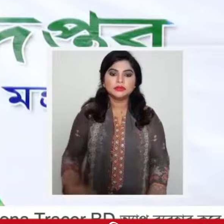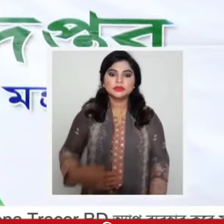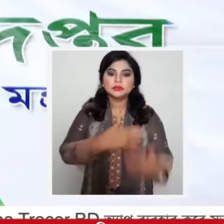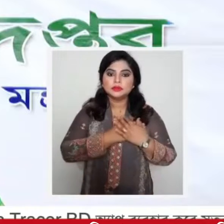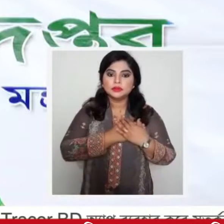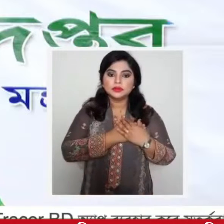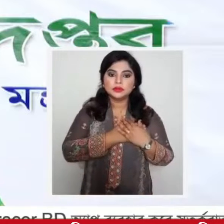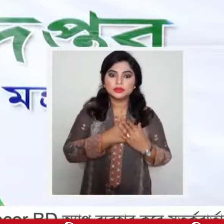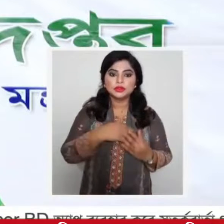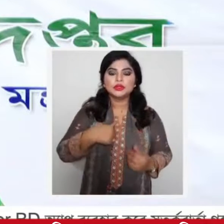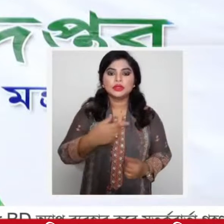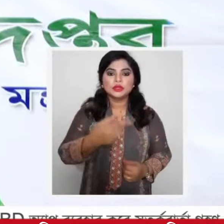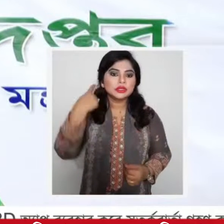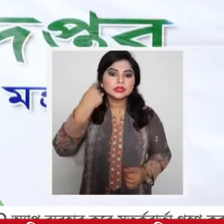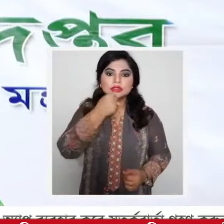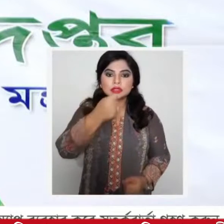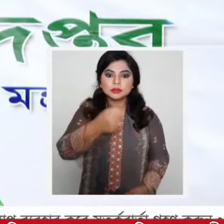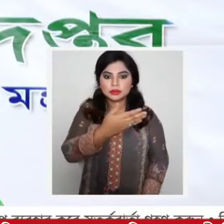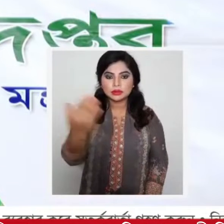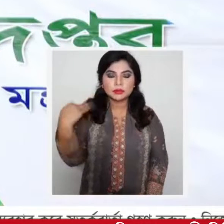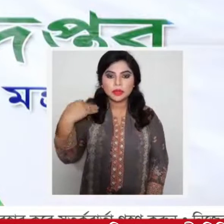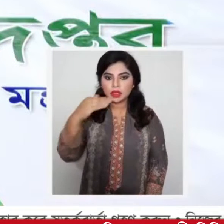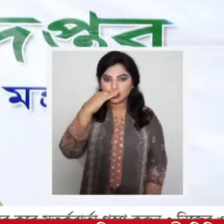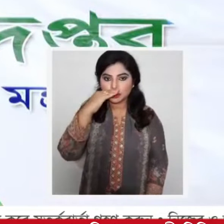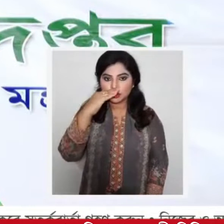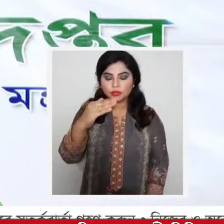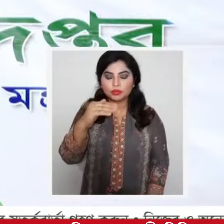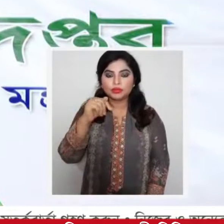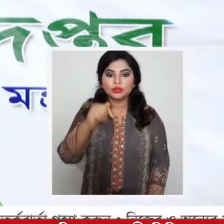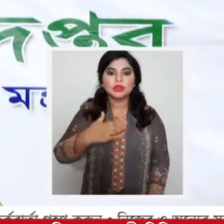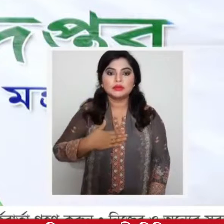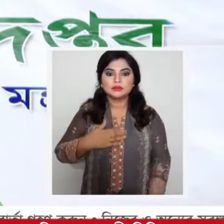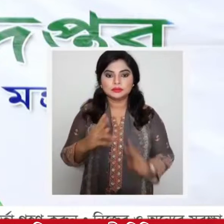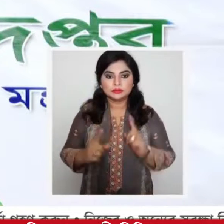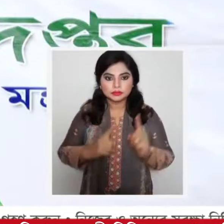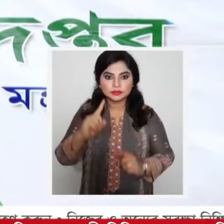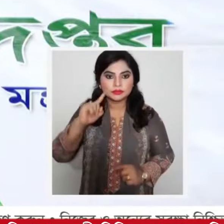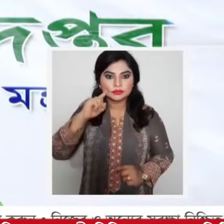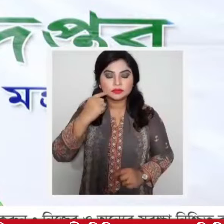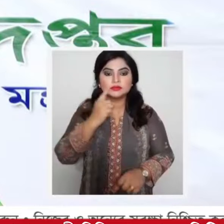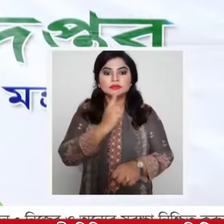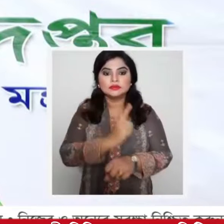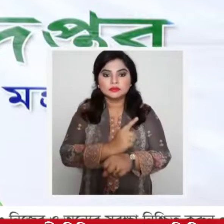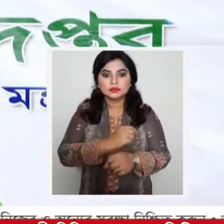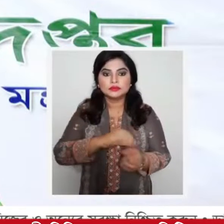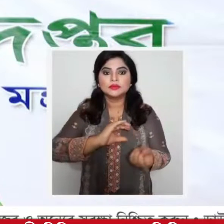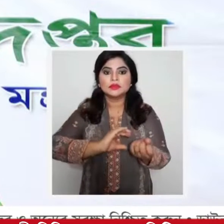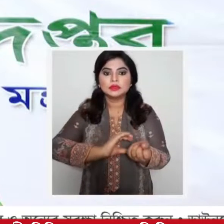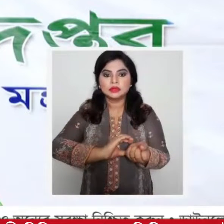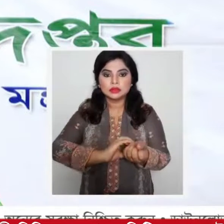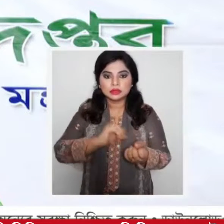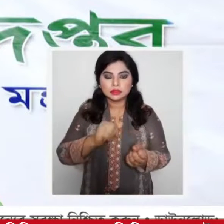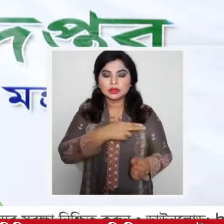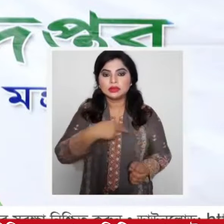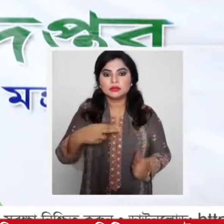দেশে গত 24 ঘন্টায় সর্বোচ্চ প্রিয় সংখ্যক নমুনা সাংবাদিক পরীক্ষা ভাই করা হয়েছে। বোনেরা, সম্মানিত এতে একদিনে করোনা দর্শকবৃন্দ, ভাইরাসের সংক্রমিত প্রিয় সর্বোচ্চ দেশবাসী সংখ্যক ব্যক্তি শনাক্ত হয়েছেন। প্রবাসী ভাই ও